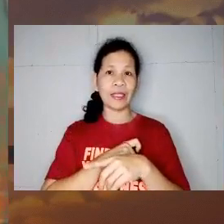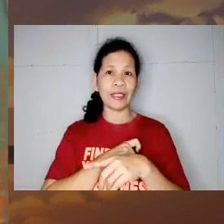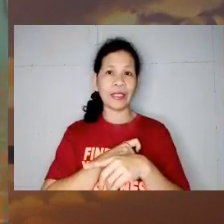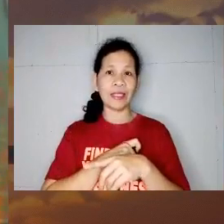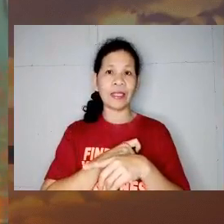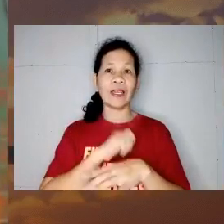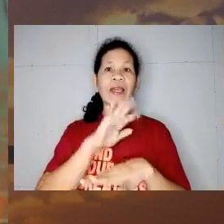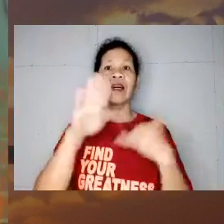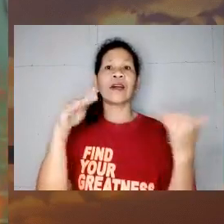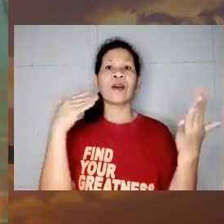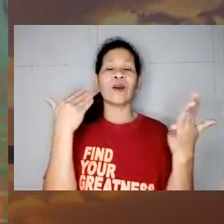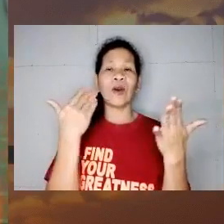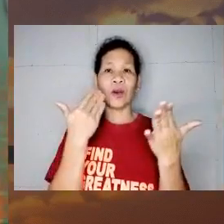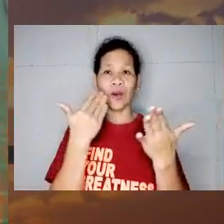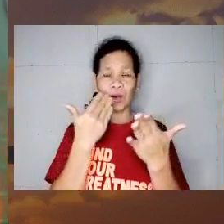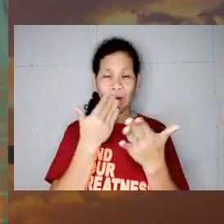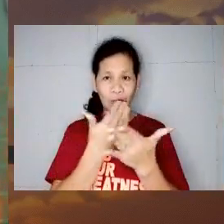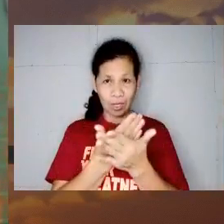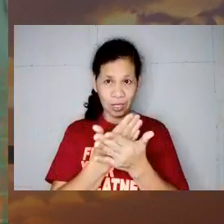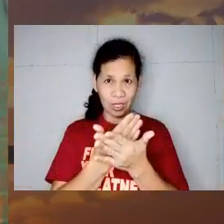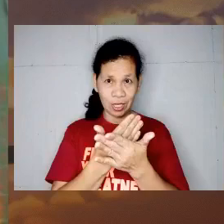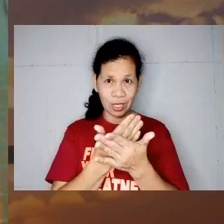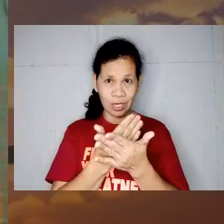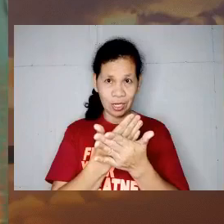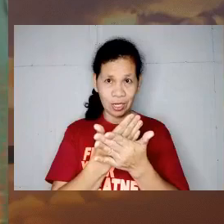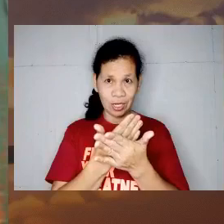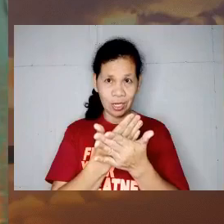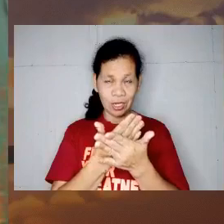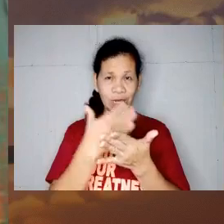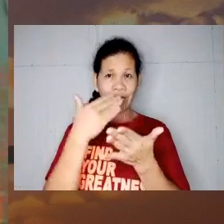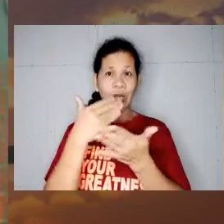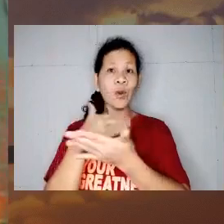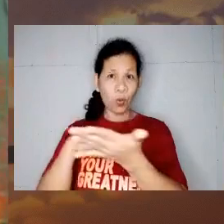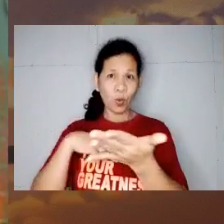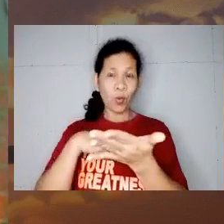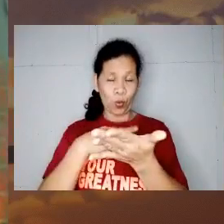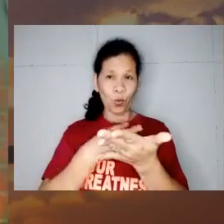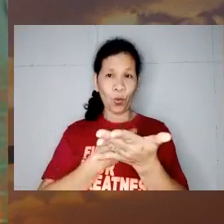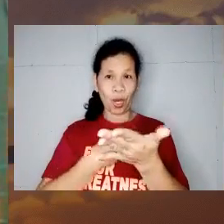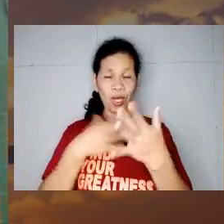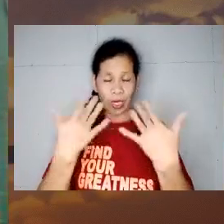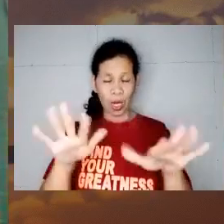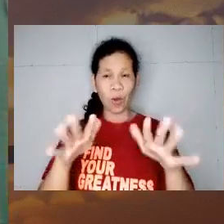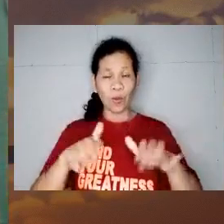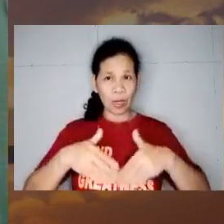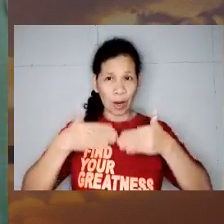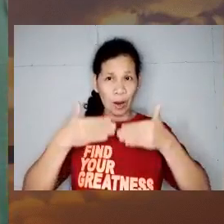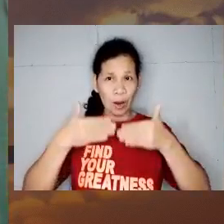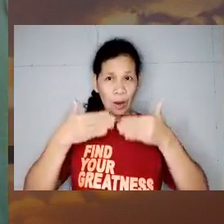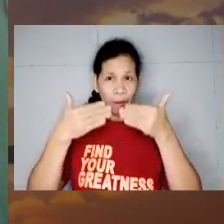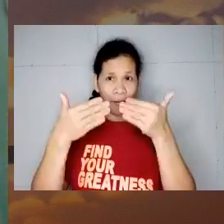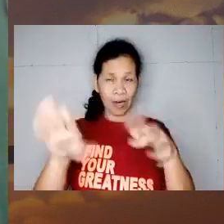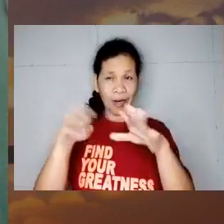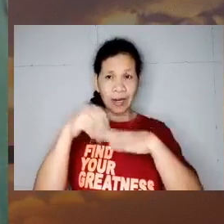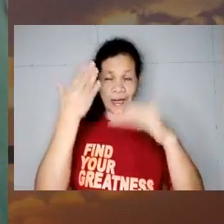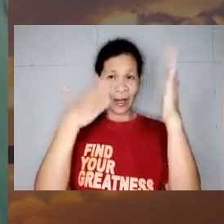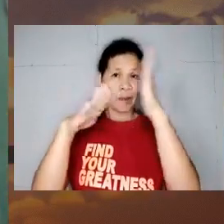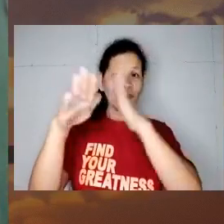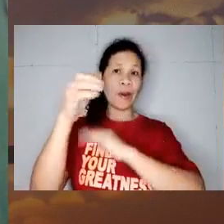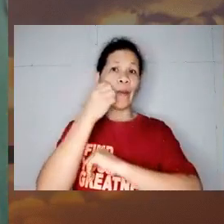tayo, okay, na naisilang sa makalangit na tahanan ay